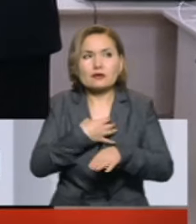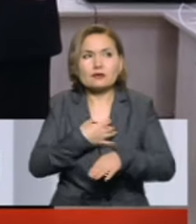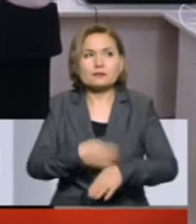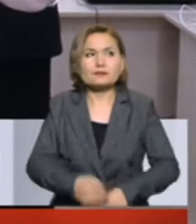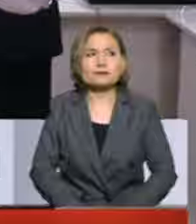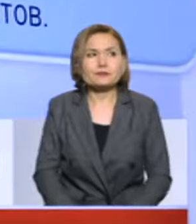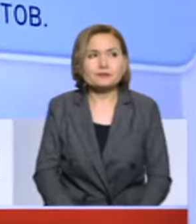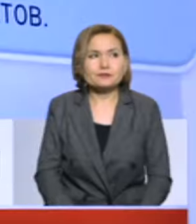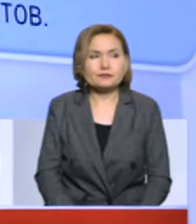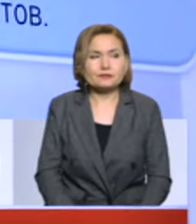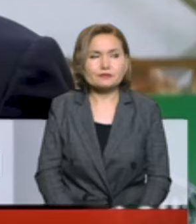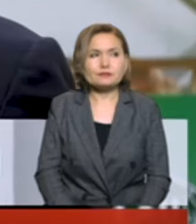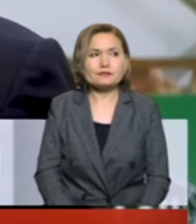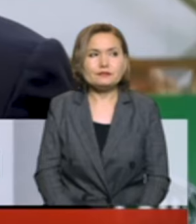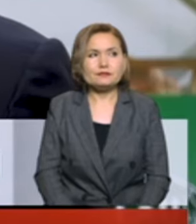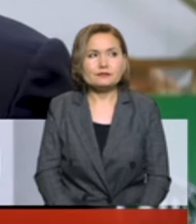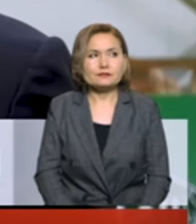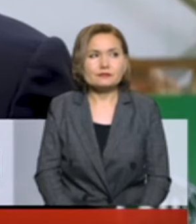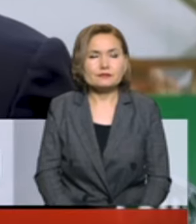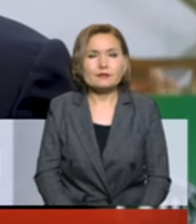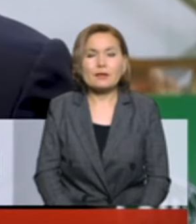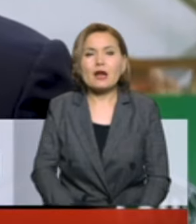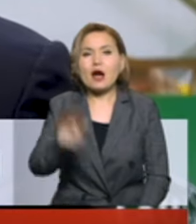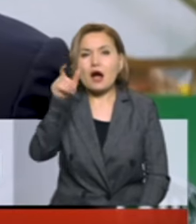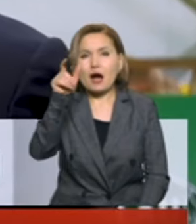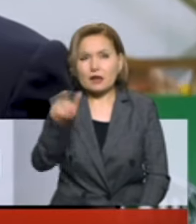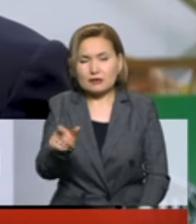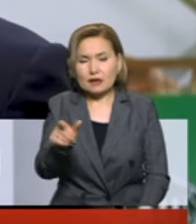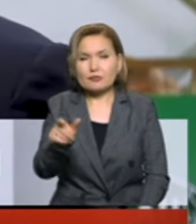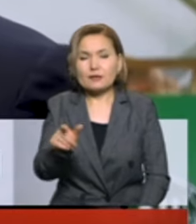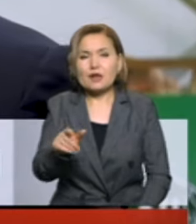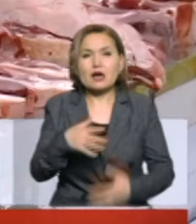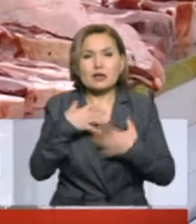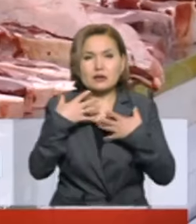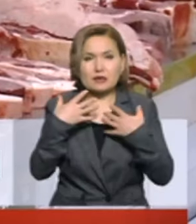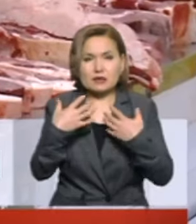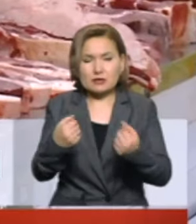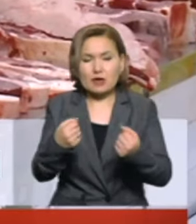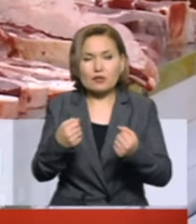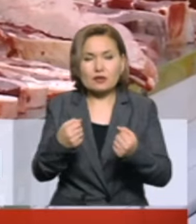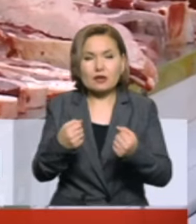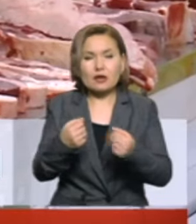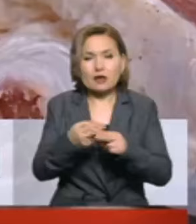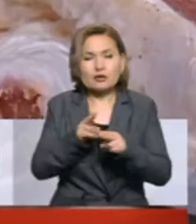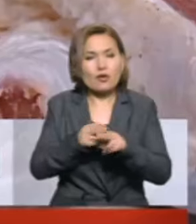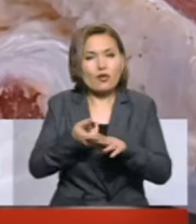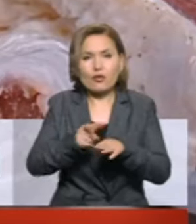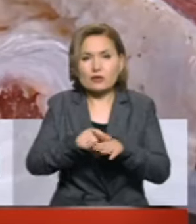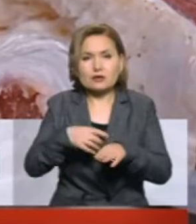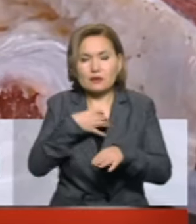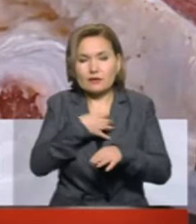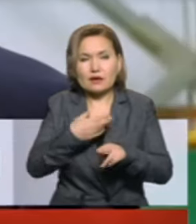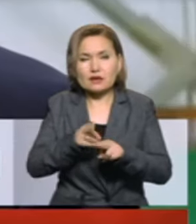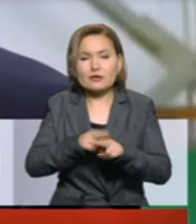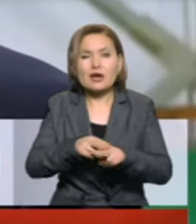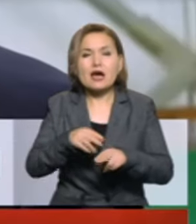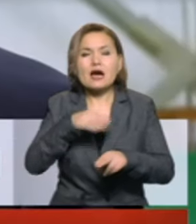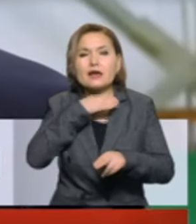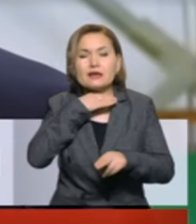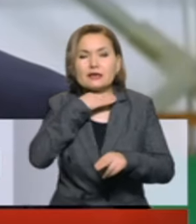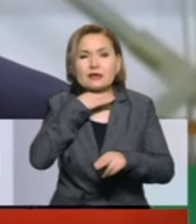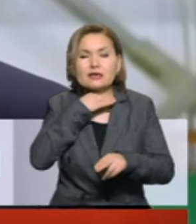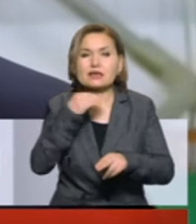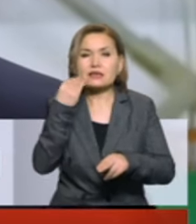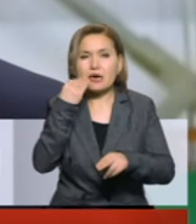ашады. Ол деген біріншіден адамның денсаулығы, екіншіден еттің сапасы, үшіншіден біраз